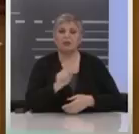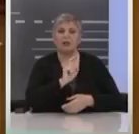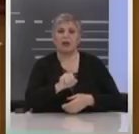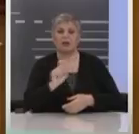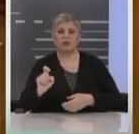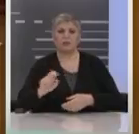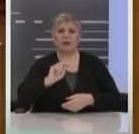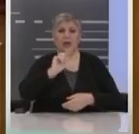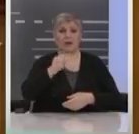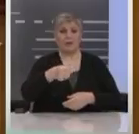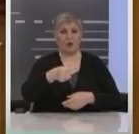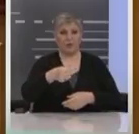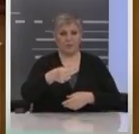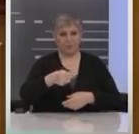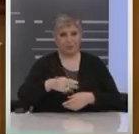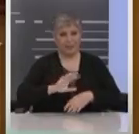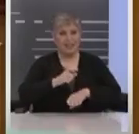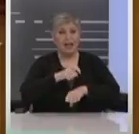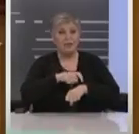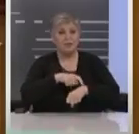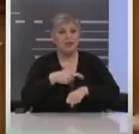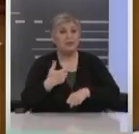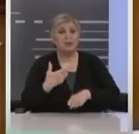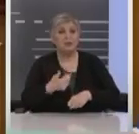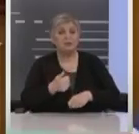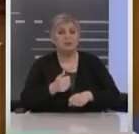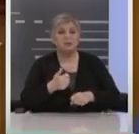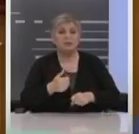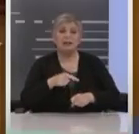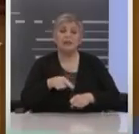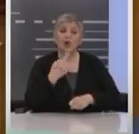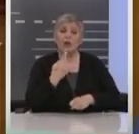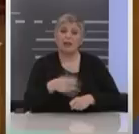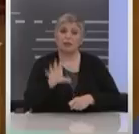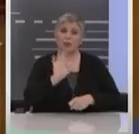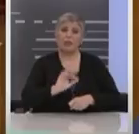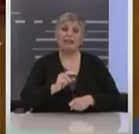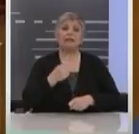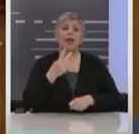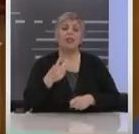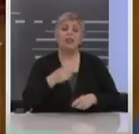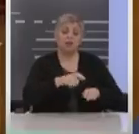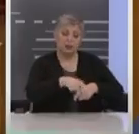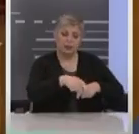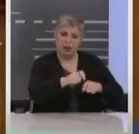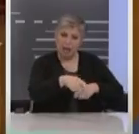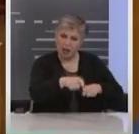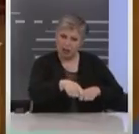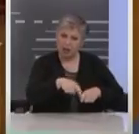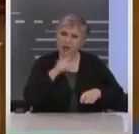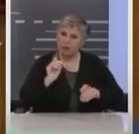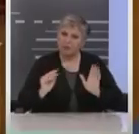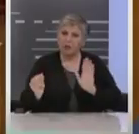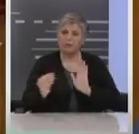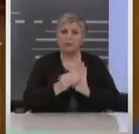Σήμερα έχουμε 152 έργα ενταγμένα στον προϋπολογισμό της Περιφέρειας,